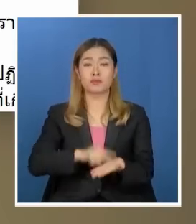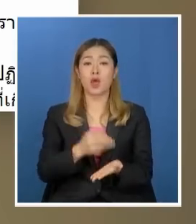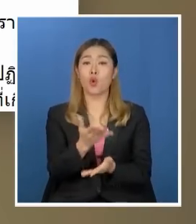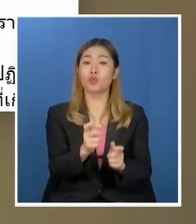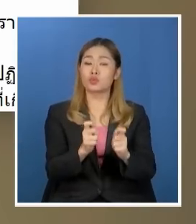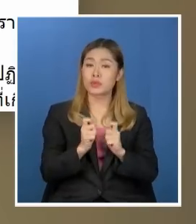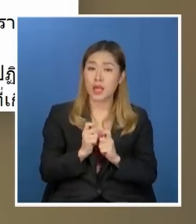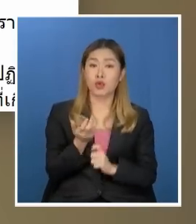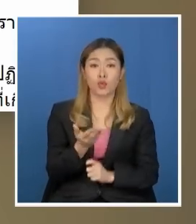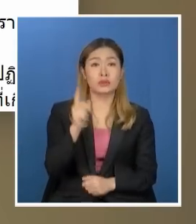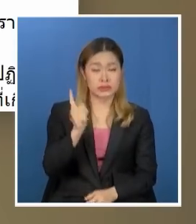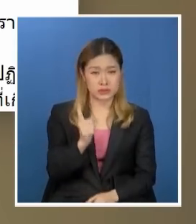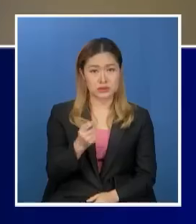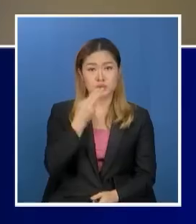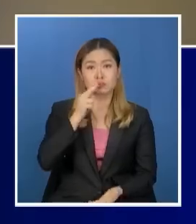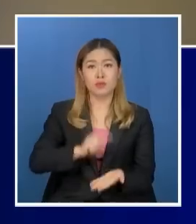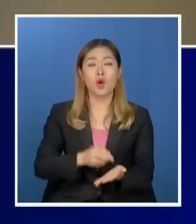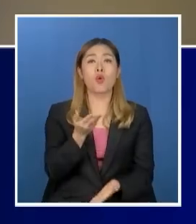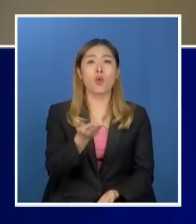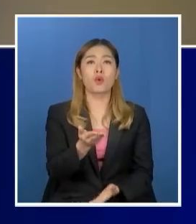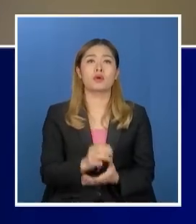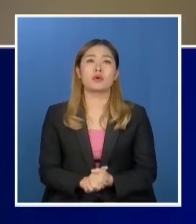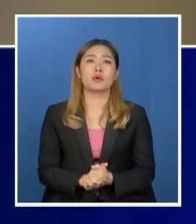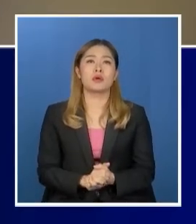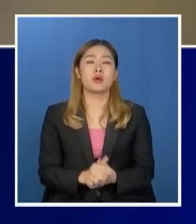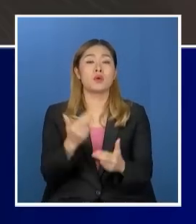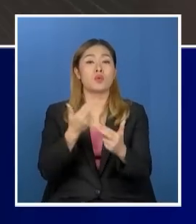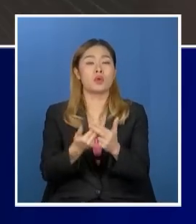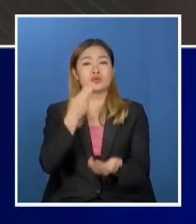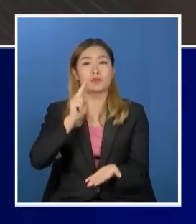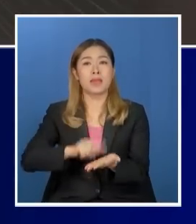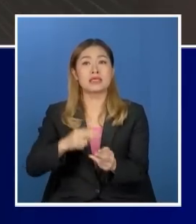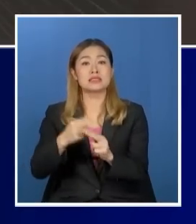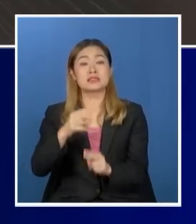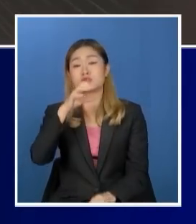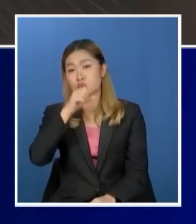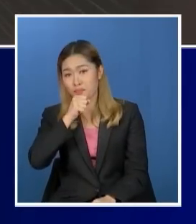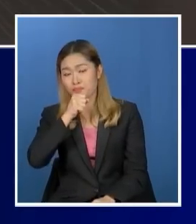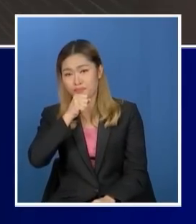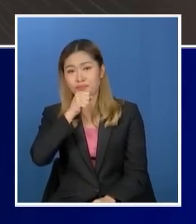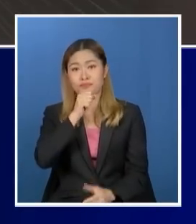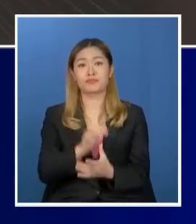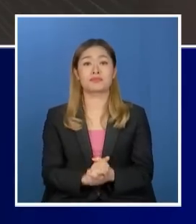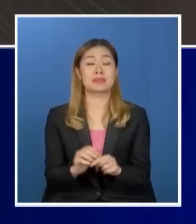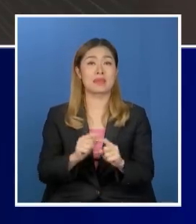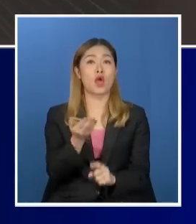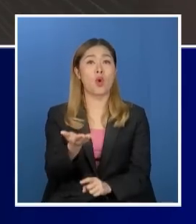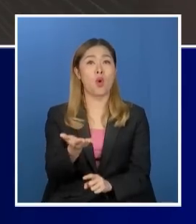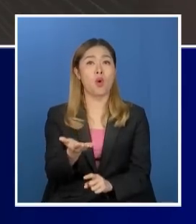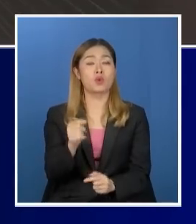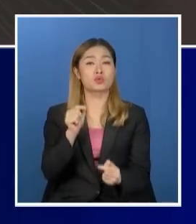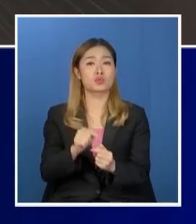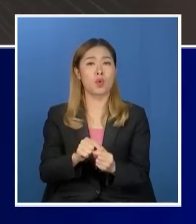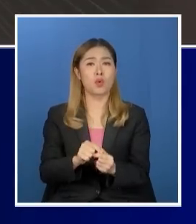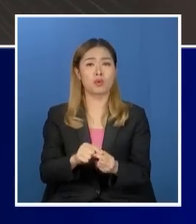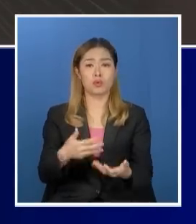อนุญาตใช้พื้นที่มาจริงๆจากฝั่งของรวมไทยสร้างชาติก็คือคุณส้มที่พนันสิริชนะฮะแต่ขออนุญาตในส่วน